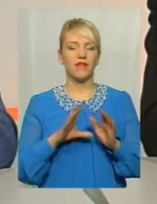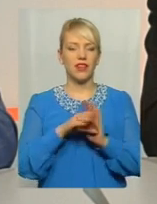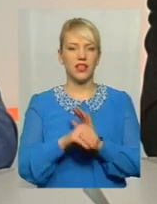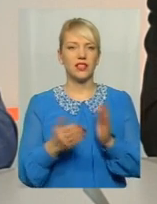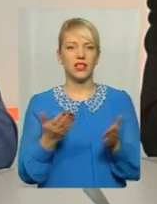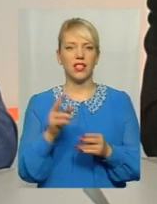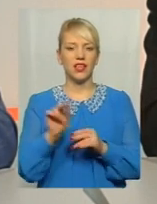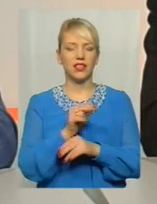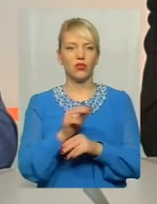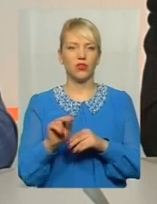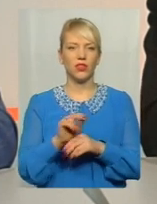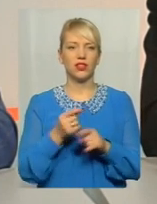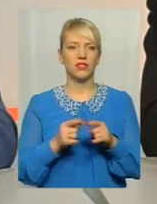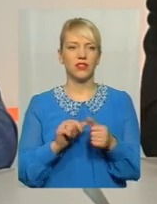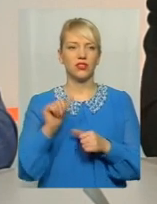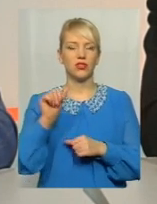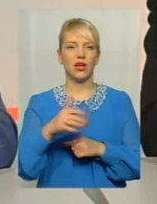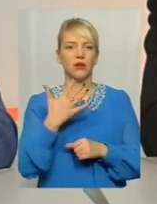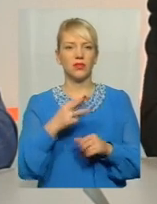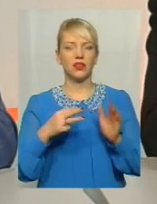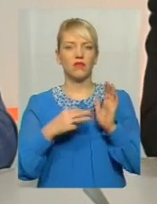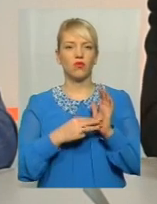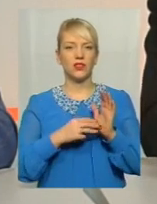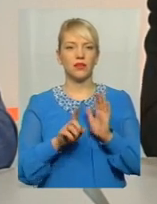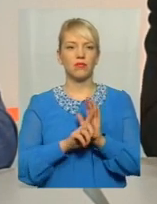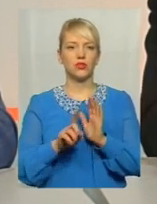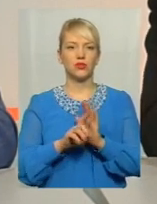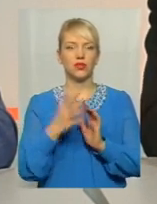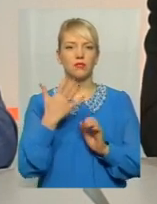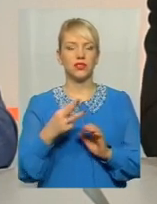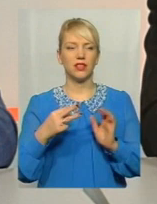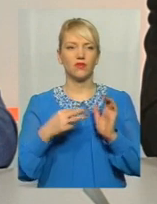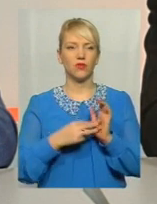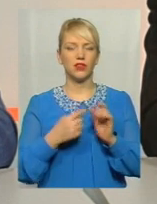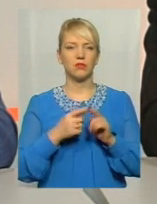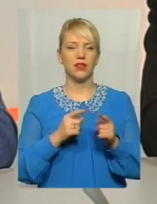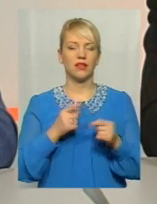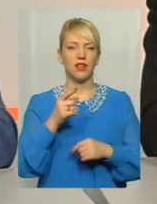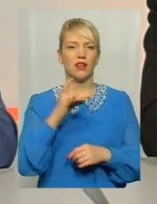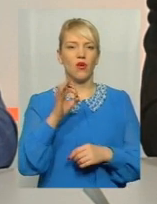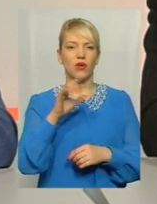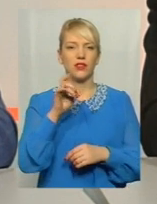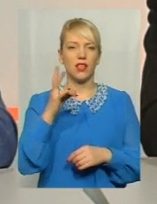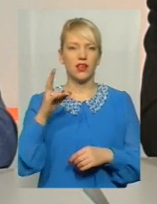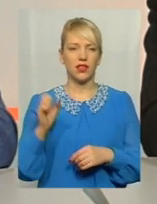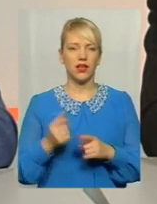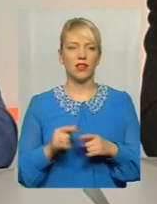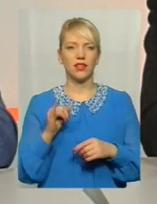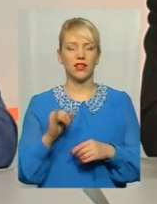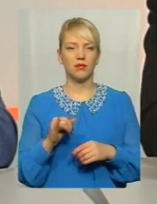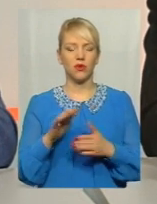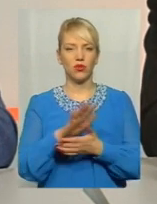деякі корективи. Ну, це, зокрема, 58-й маршрут великий пустити на Озерно,